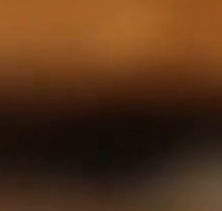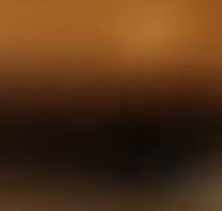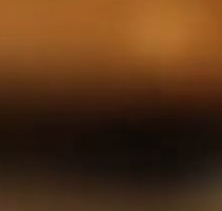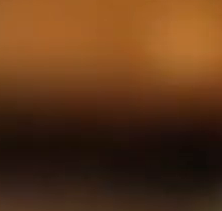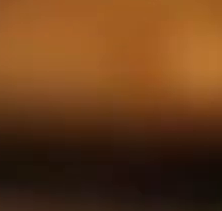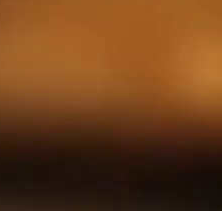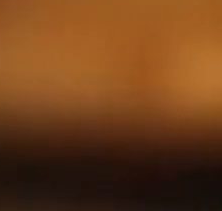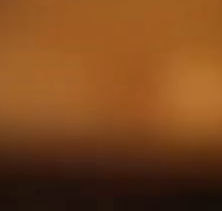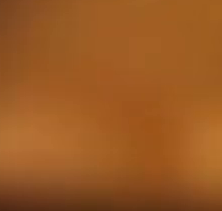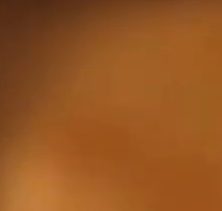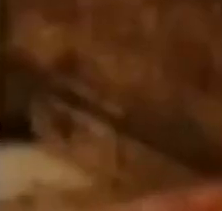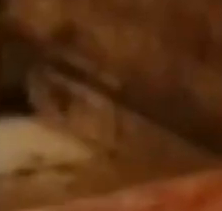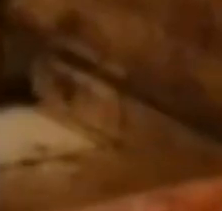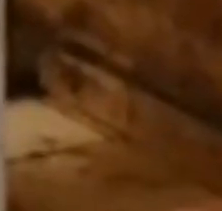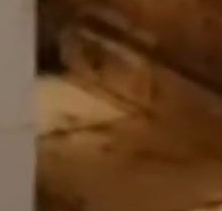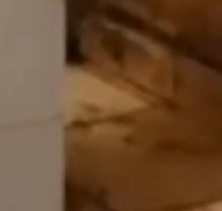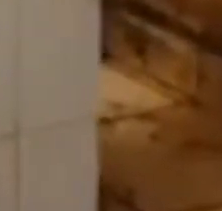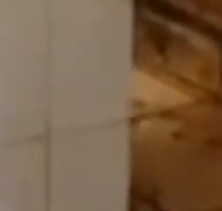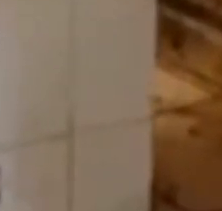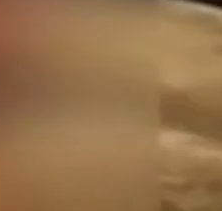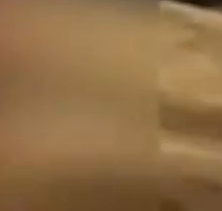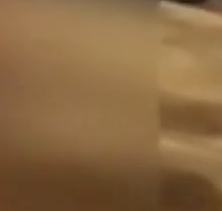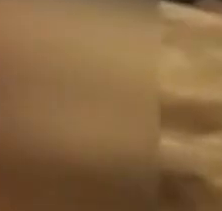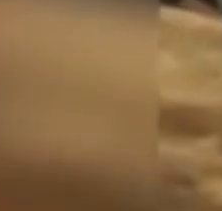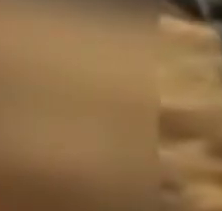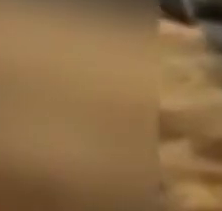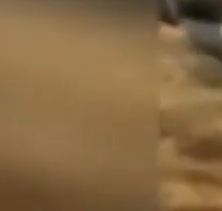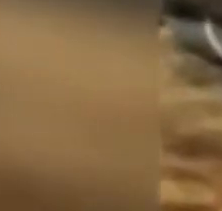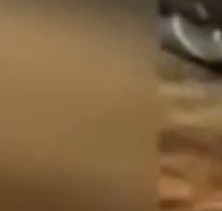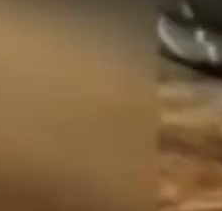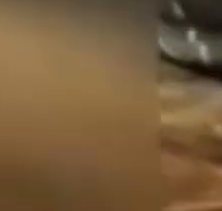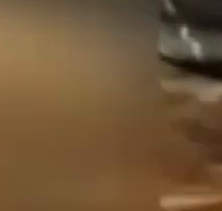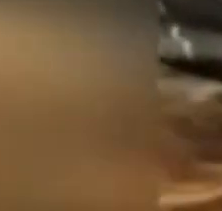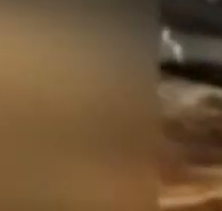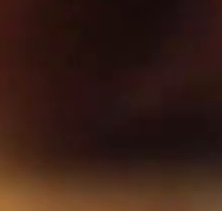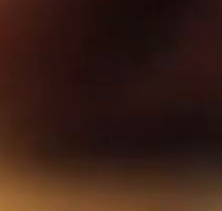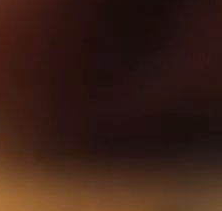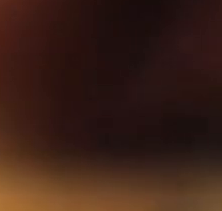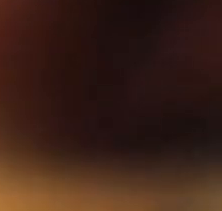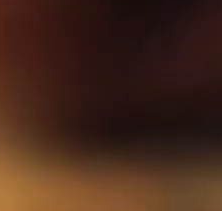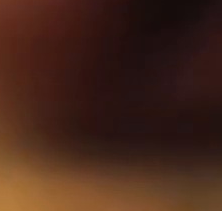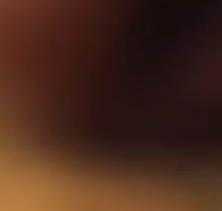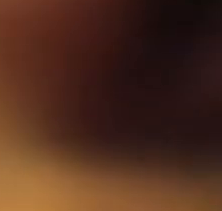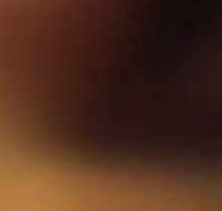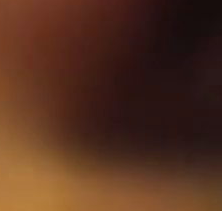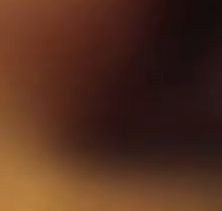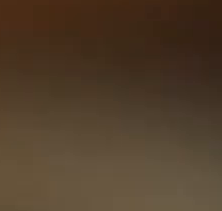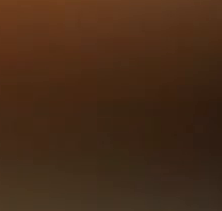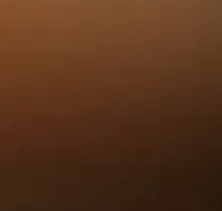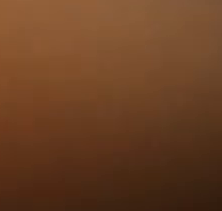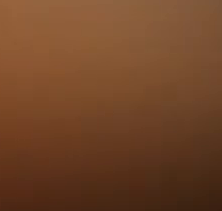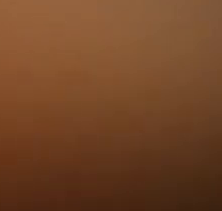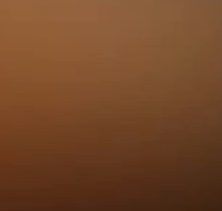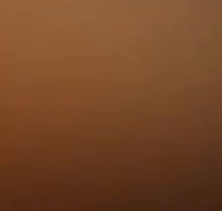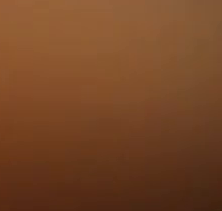meja lapak, perekam video menanyakan kepada pedagang. Dan diperoleh jawaban penjualan daging telah berlangsung sejak 6 tahun lalu. Ini